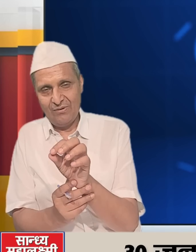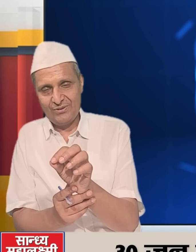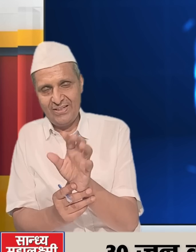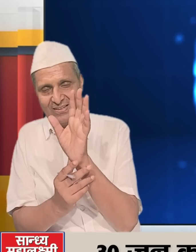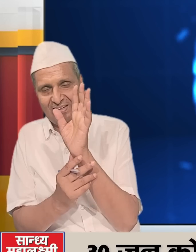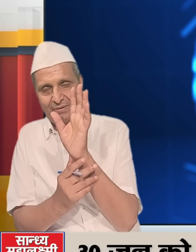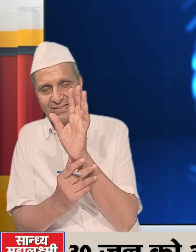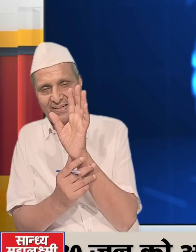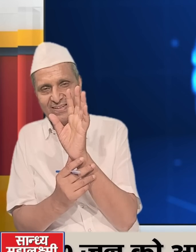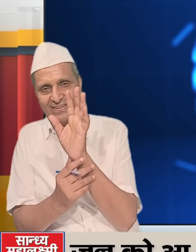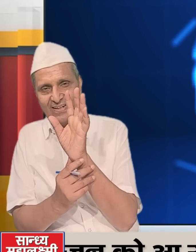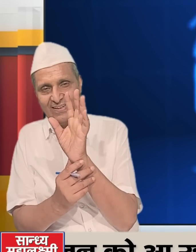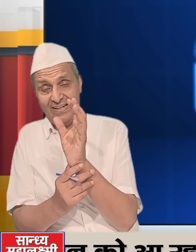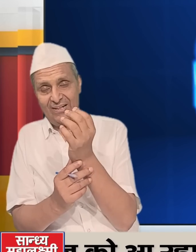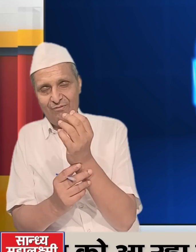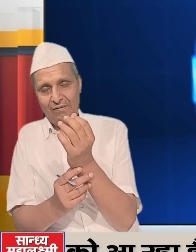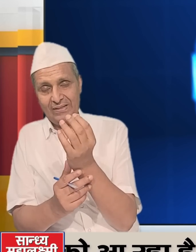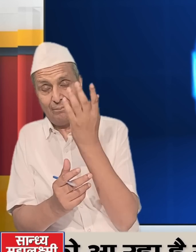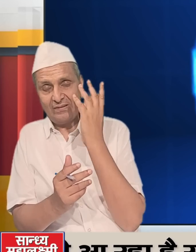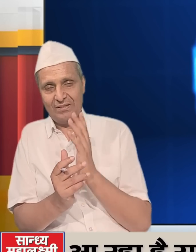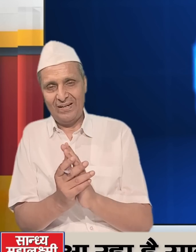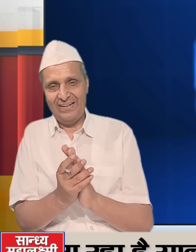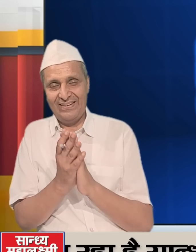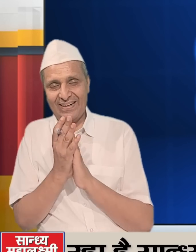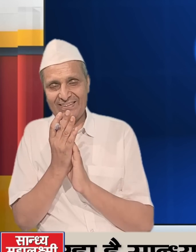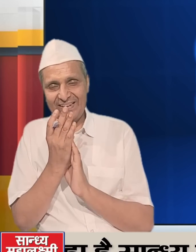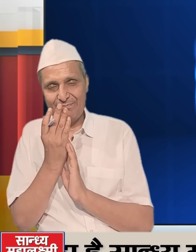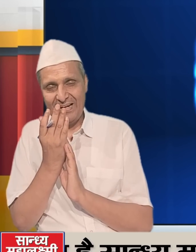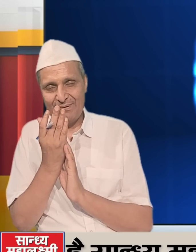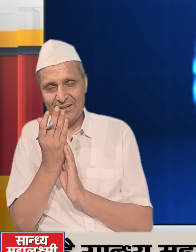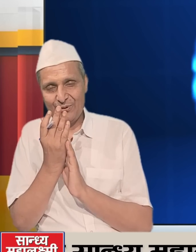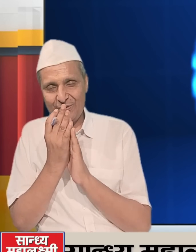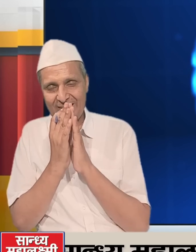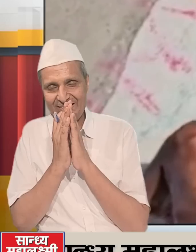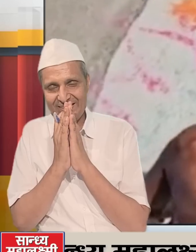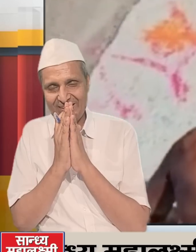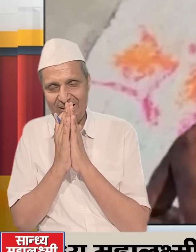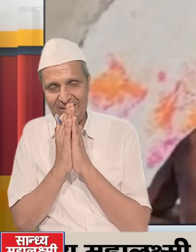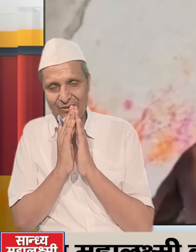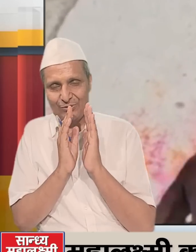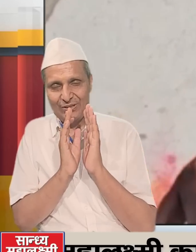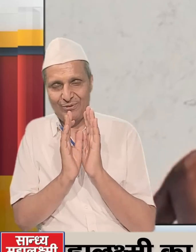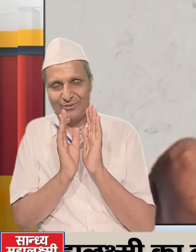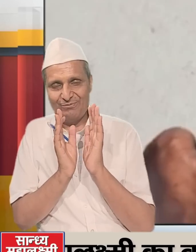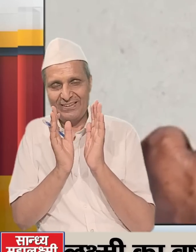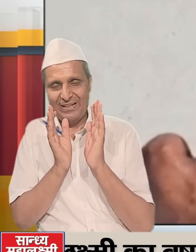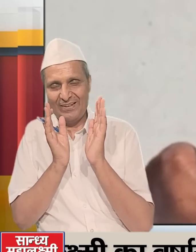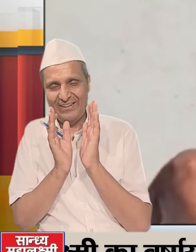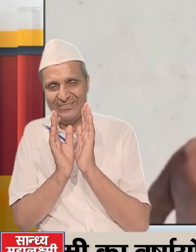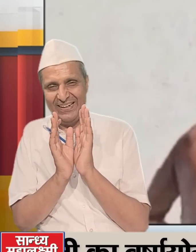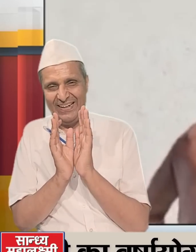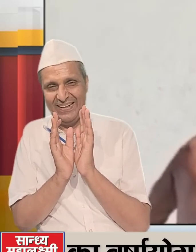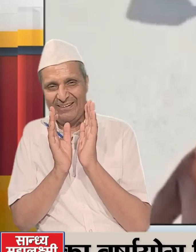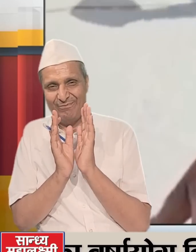बाद वो 6 साल का बच्चा कैसे कर दिखाता है, वह भी बताएंगे। पर सबसे पहले कहते हैं, पहले गुरुवर के दर्शन कर लें तो सब कुछ बढ़िया